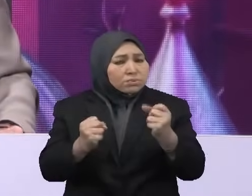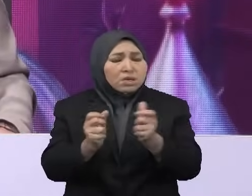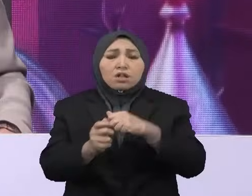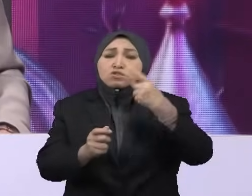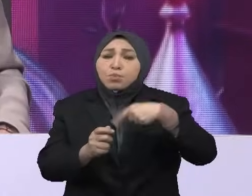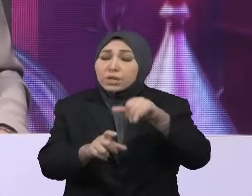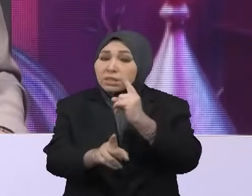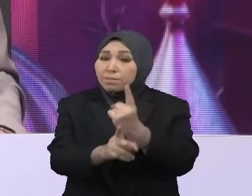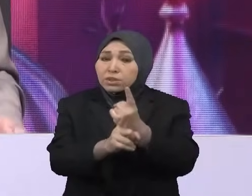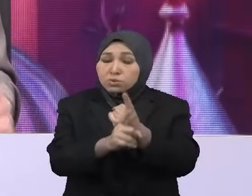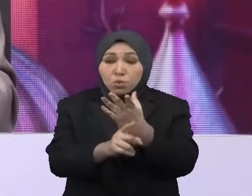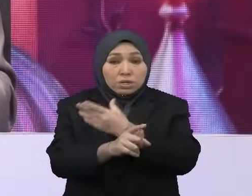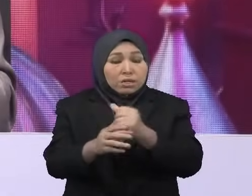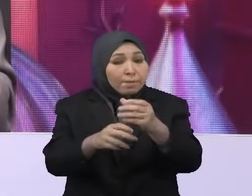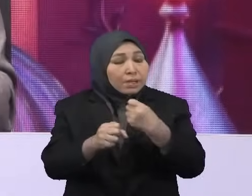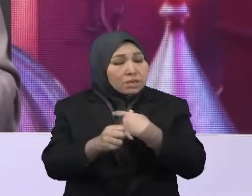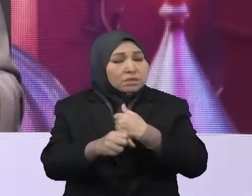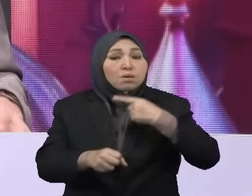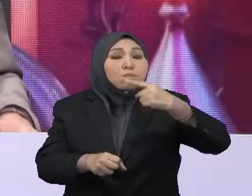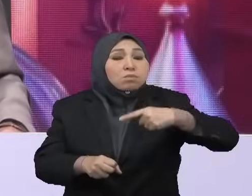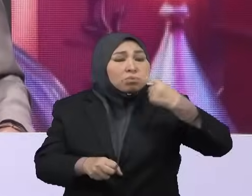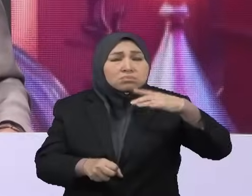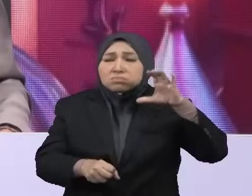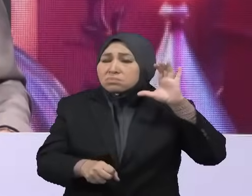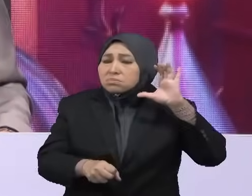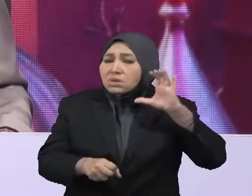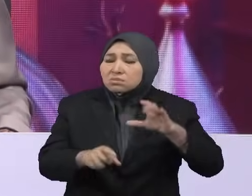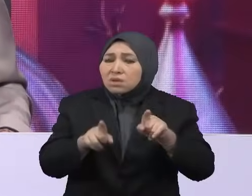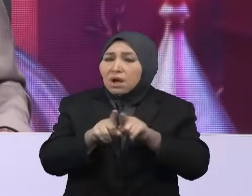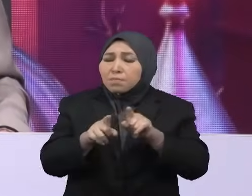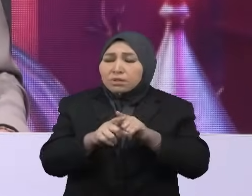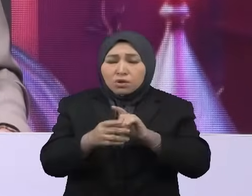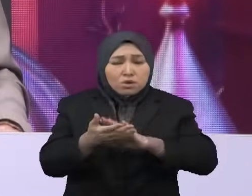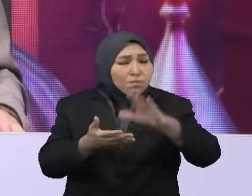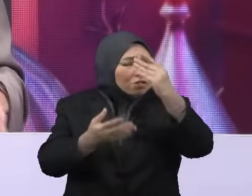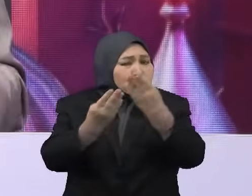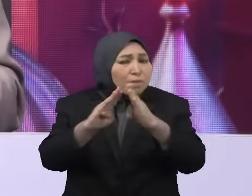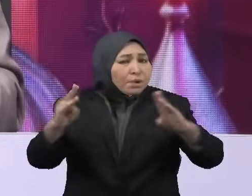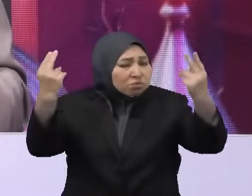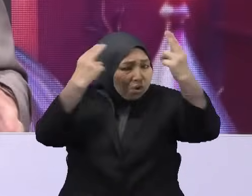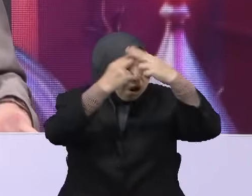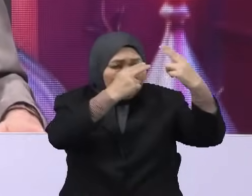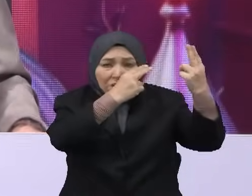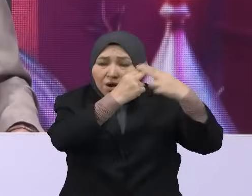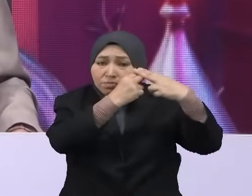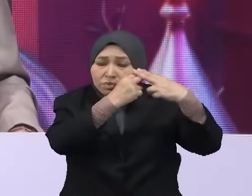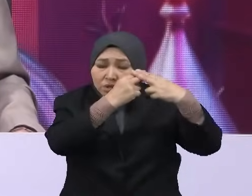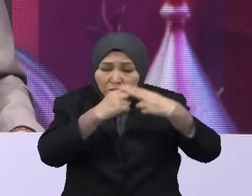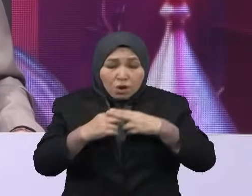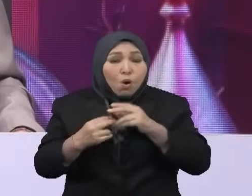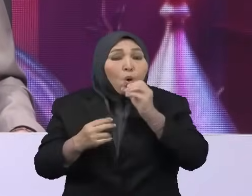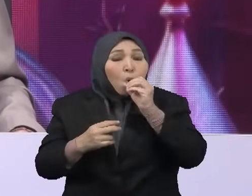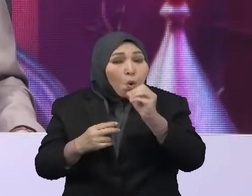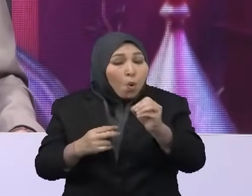sebutan yang betul dan dapat kita bunyi sebutan tu macam berlahjah Arab lah. Kita kata bahasa Arab yang fushah,